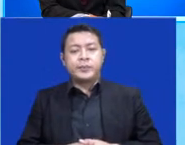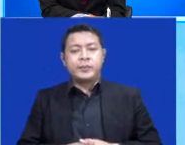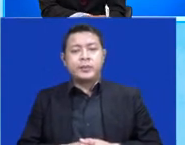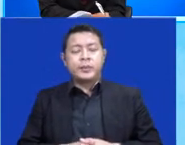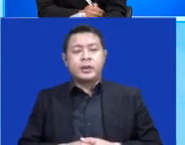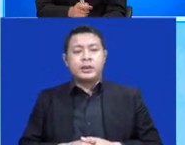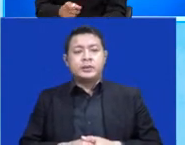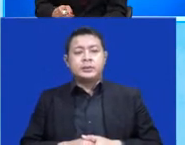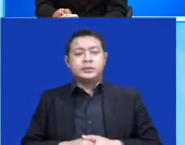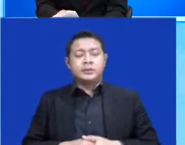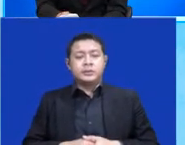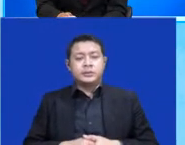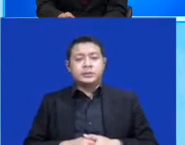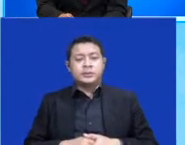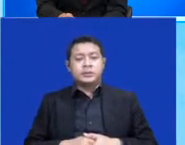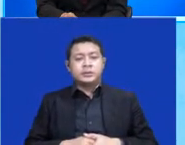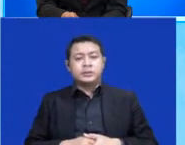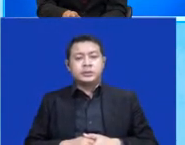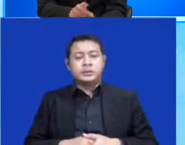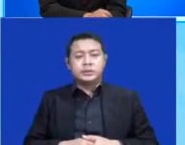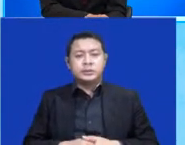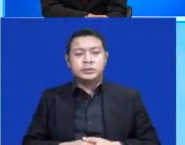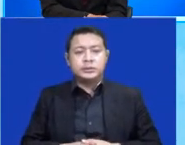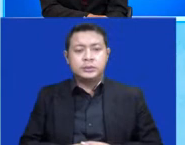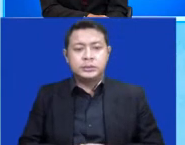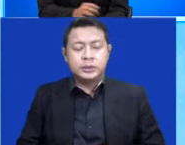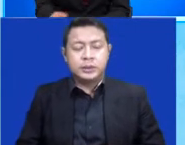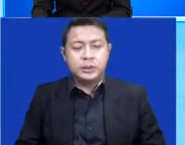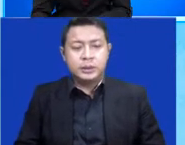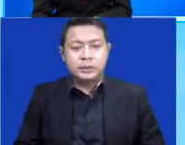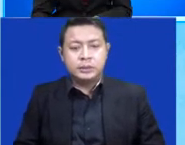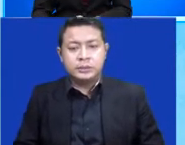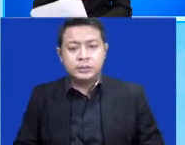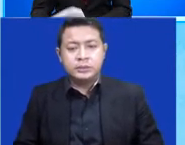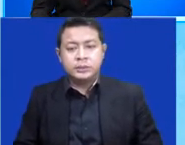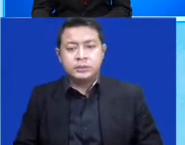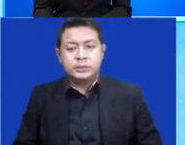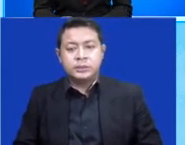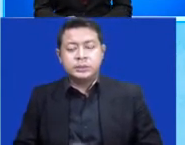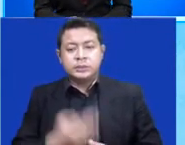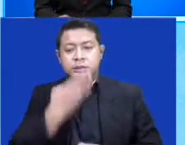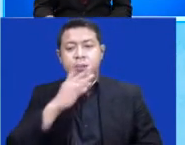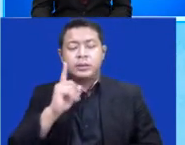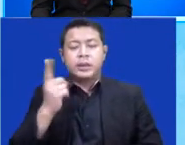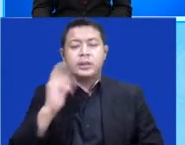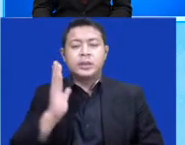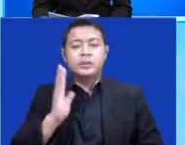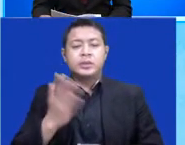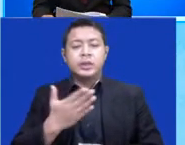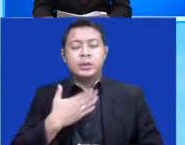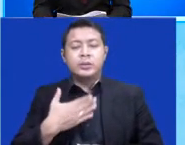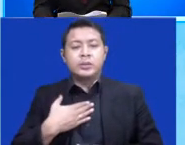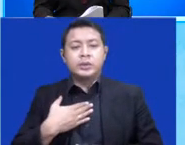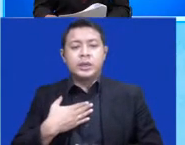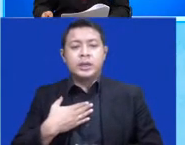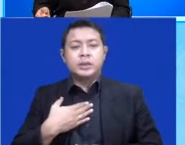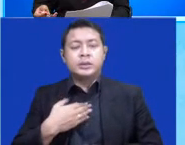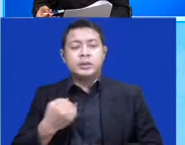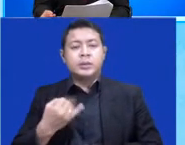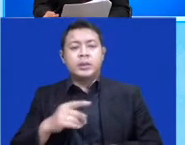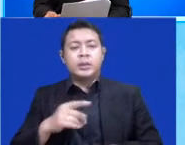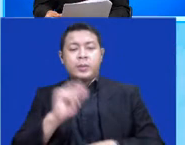Dinas Kesehatan DKI Jakarta, Mbak, karena alhamdulillah kita sudah punya beberapa